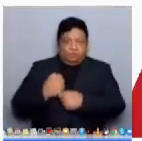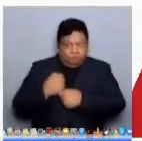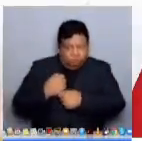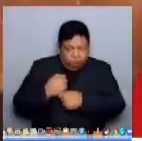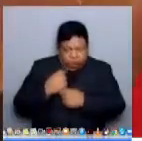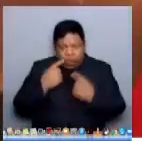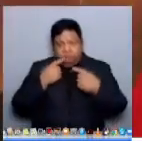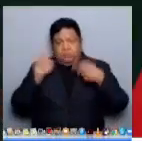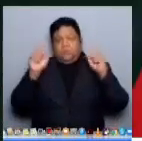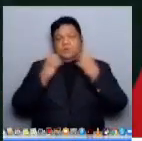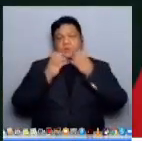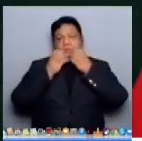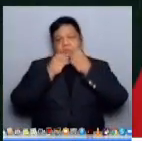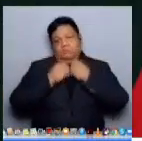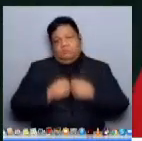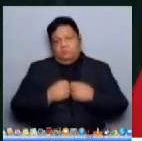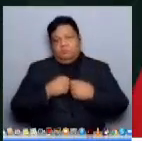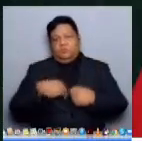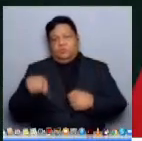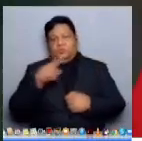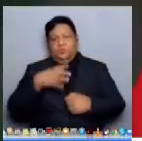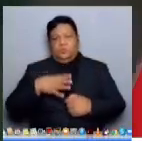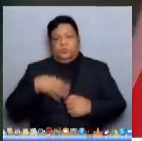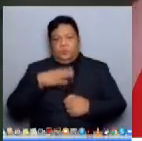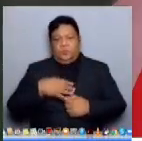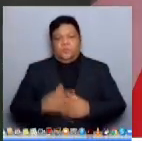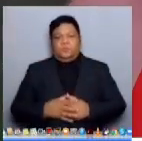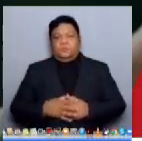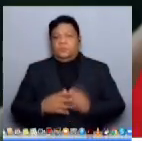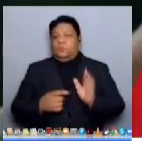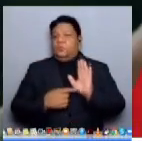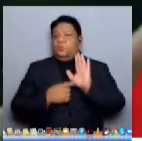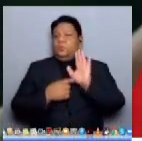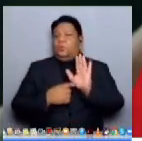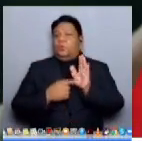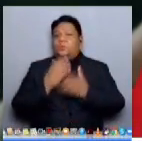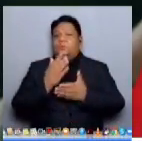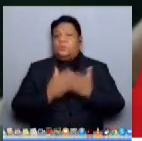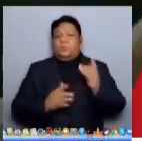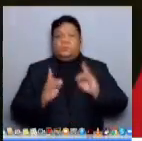lahat. Ipinakita sa trailer ang ilang madramang eksena ng serie,